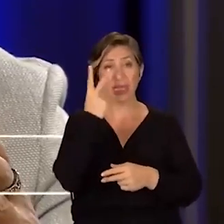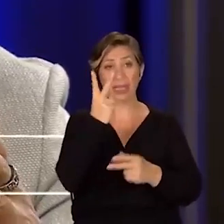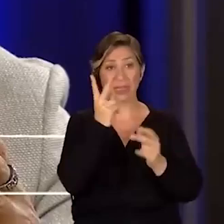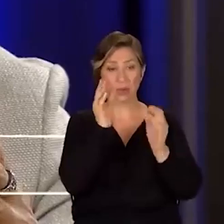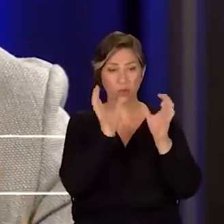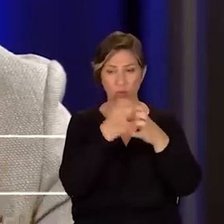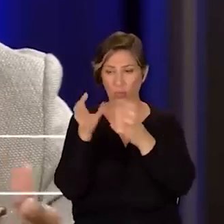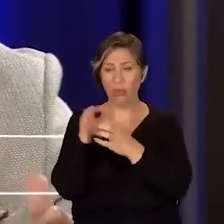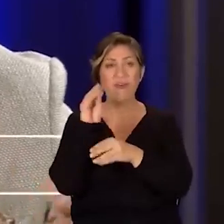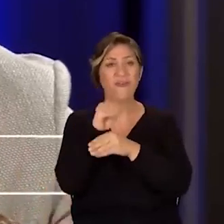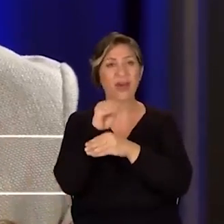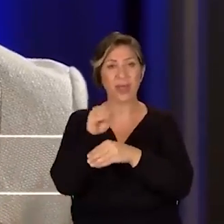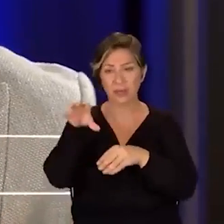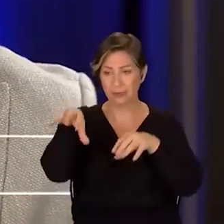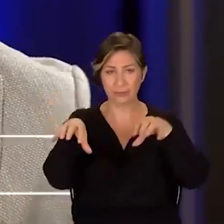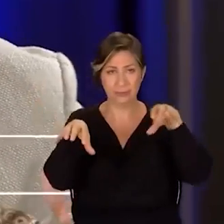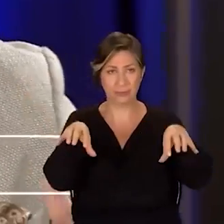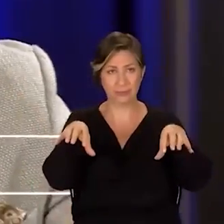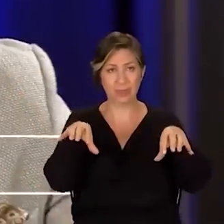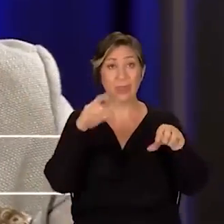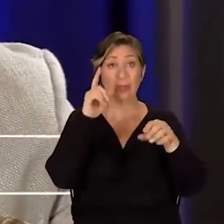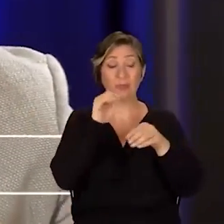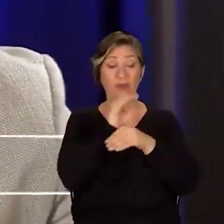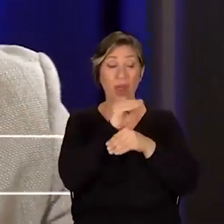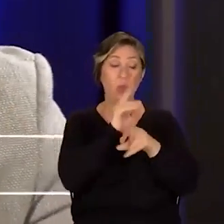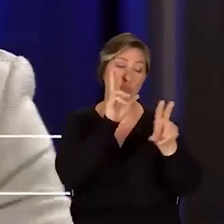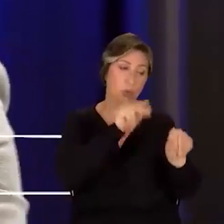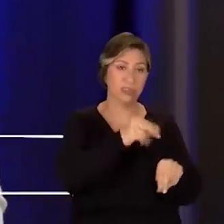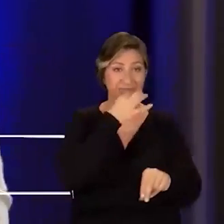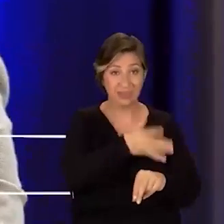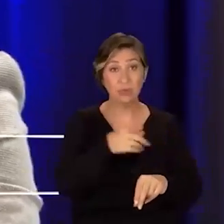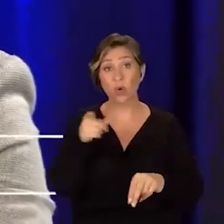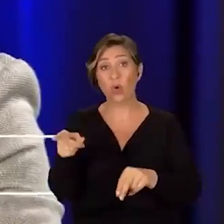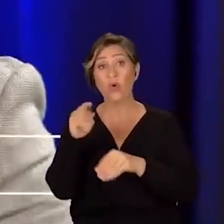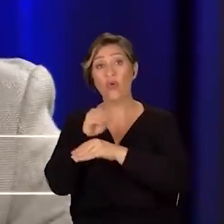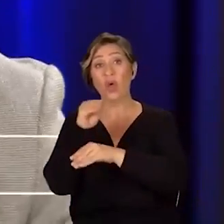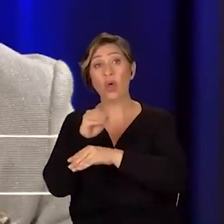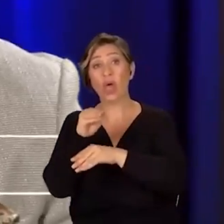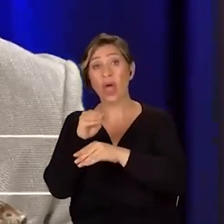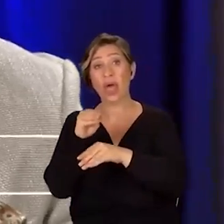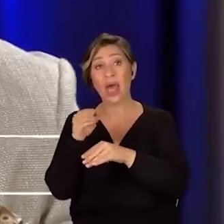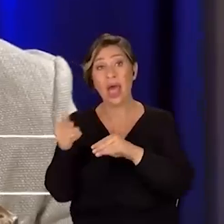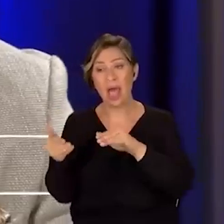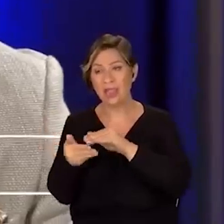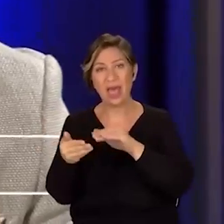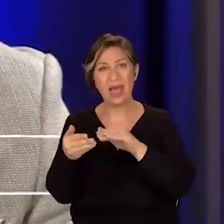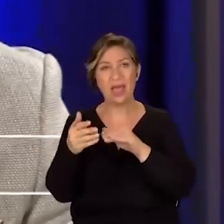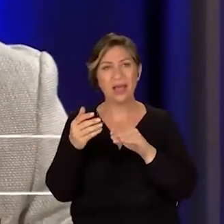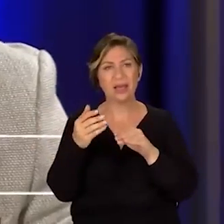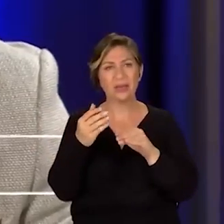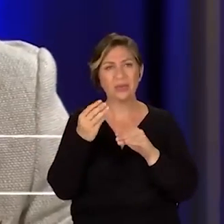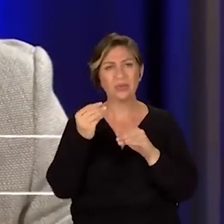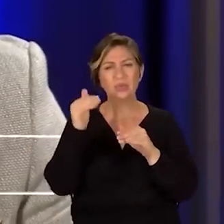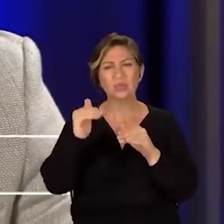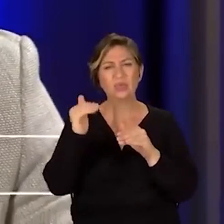fare aldık. Yani bir tarafa farelerin uyumasına izin verdik. Öbür taraftaki farelerin altına araba, yani çok